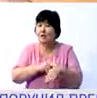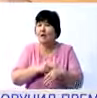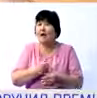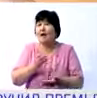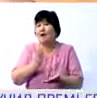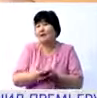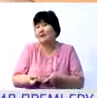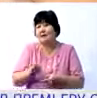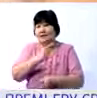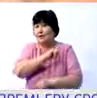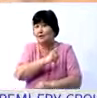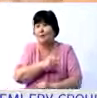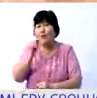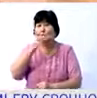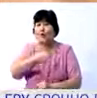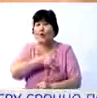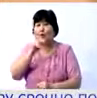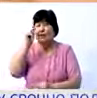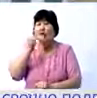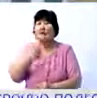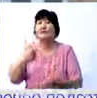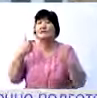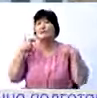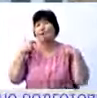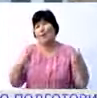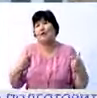оказалось сильнее. Изучил юриспруденцию и надел погоны.